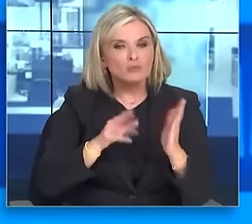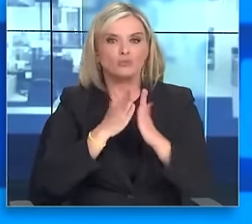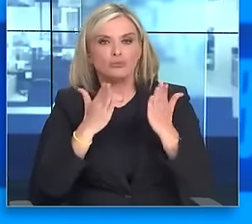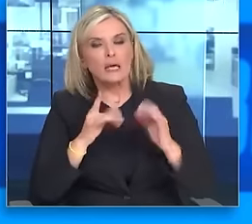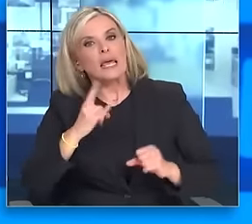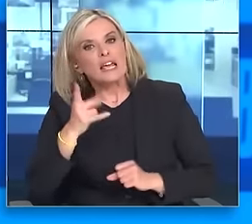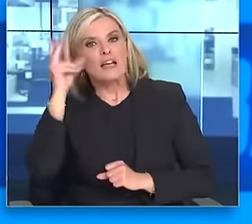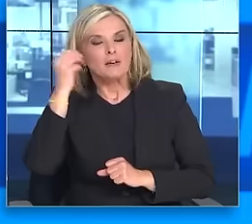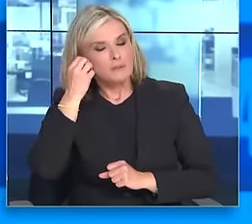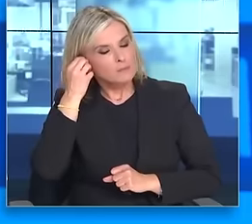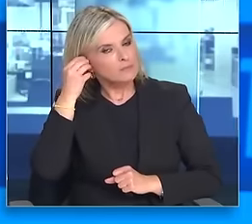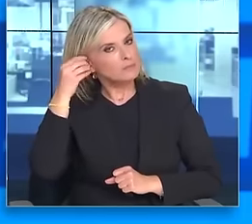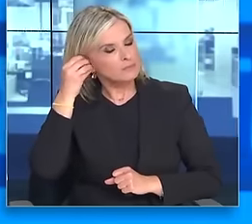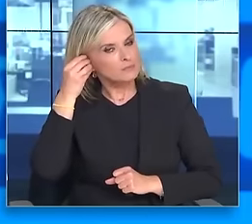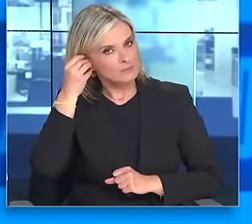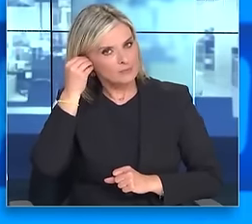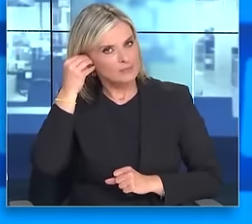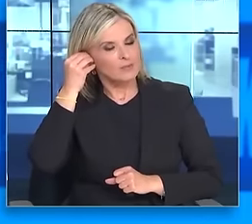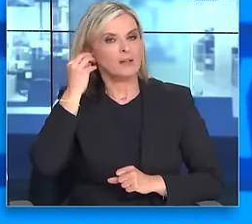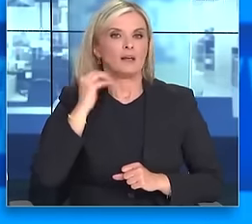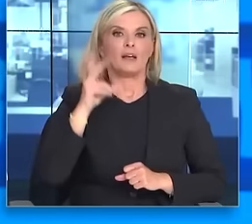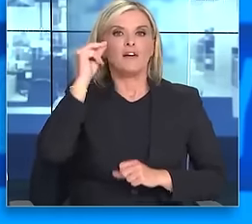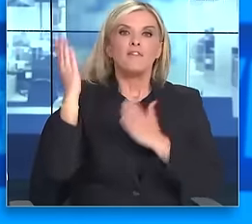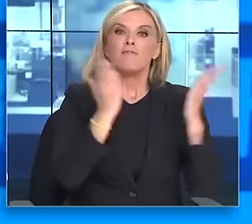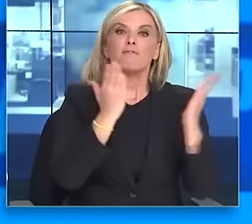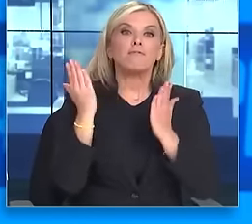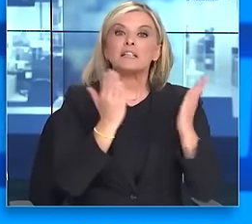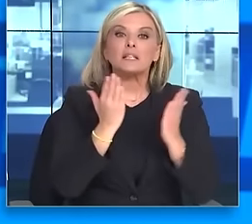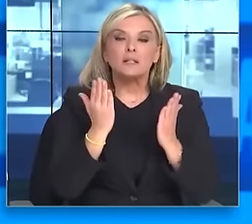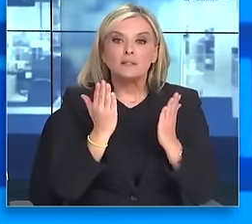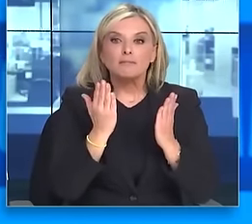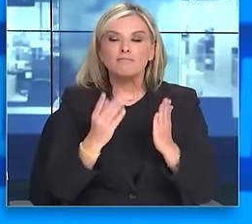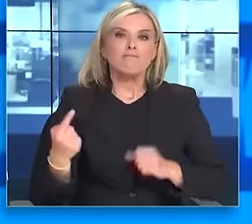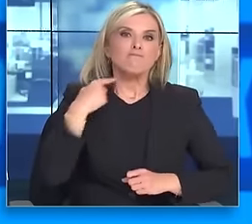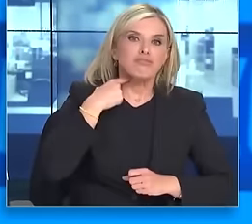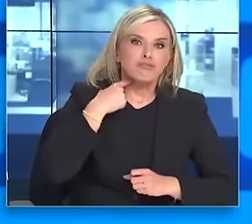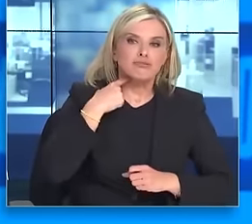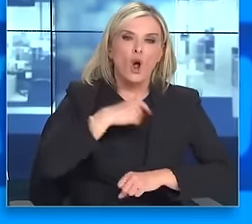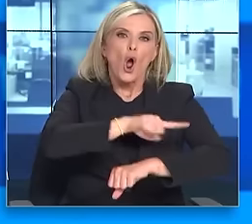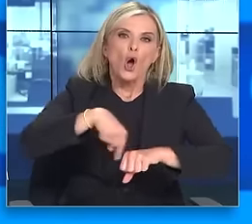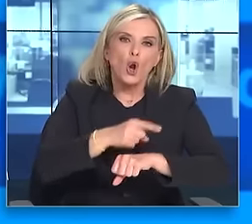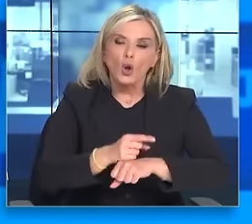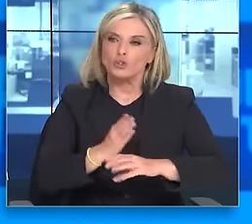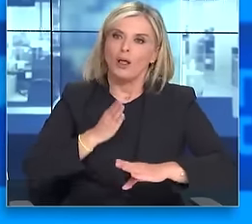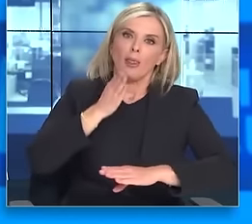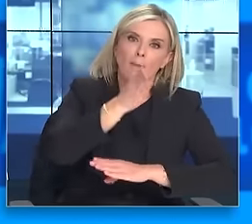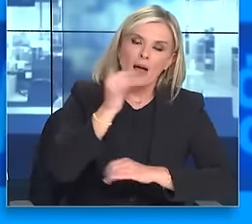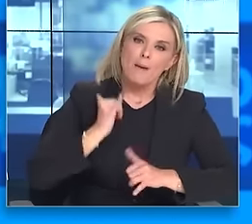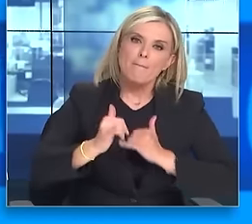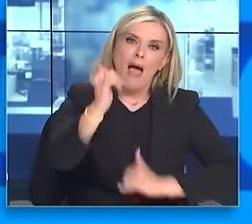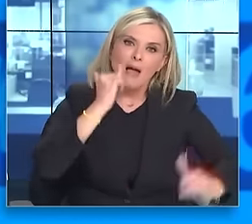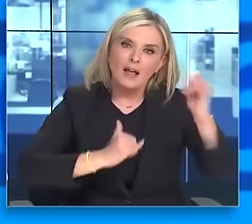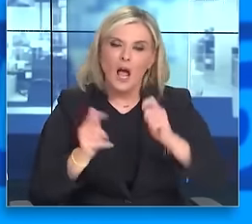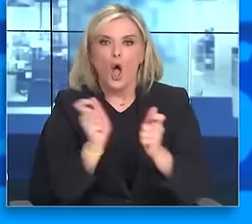είναι φοιτητές και δεν θέλουν να μετακινηθούν εντός της εξεταστικής και να πάνε να γυρίσουν στον τόπο